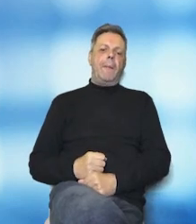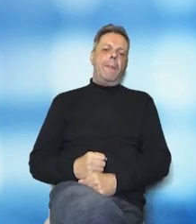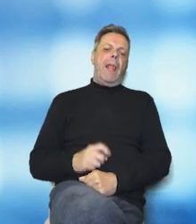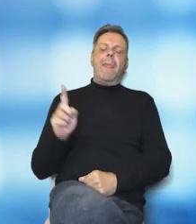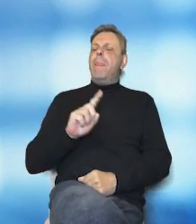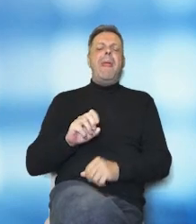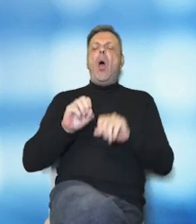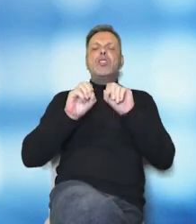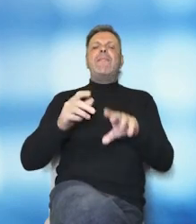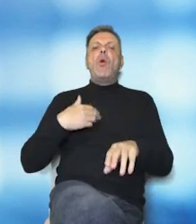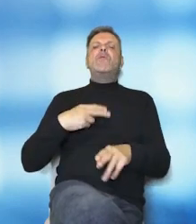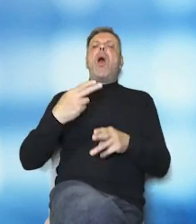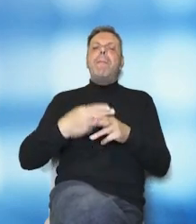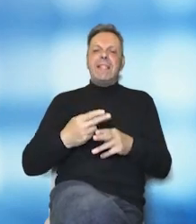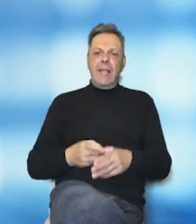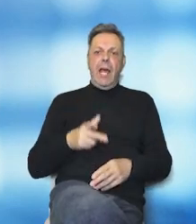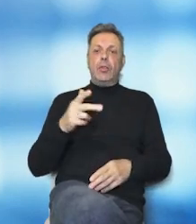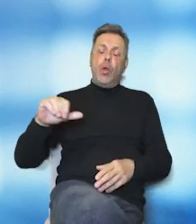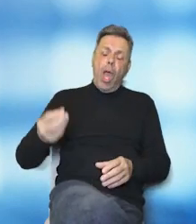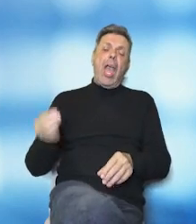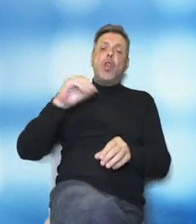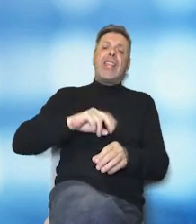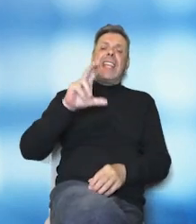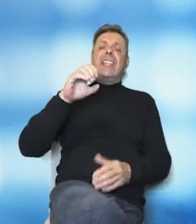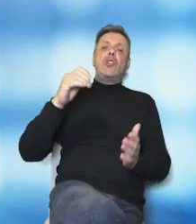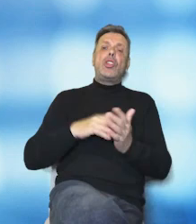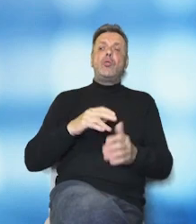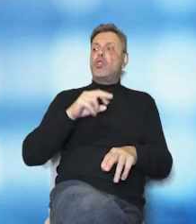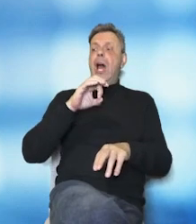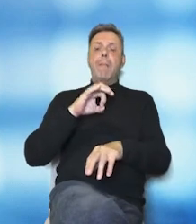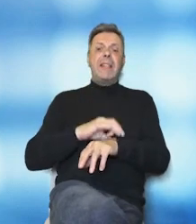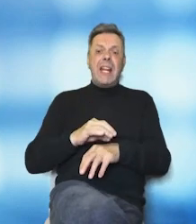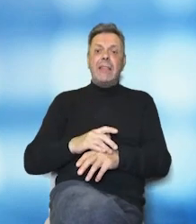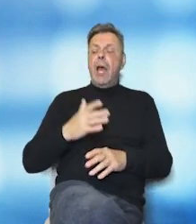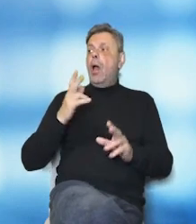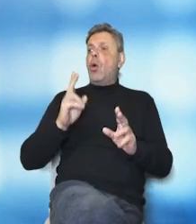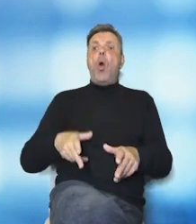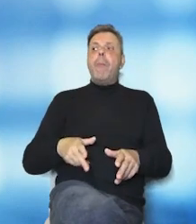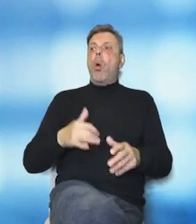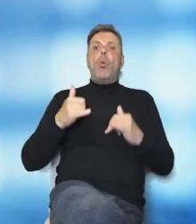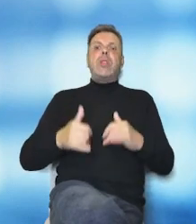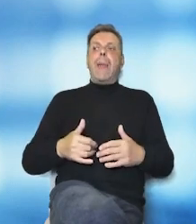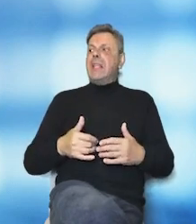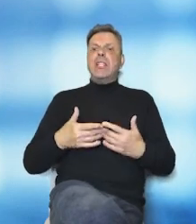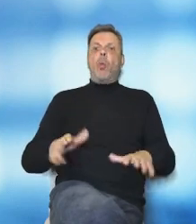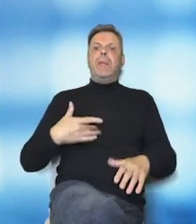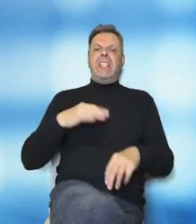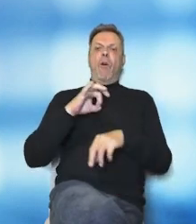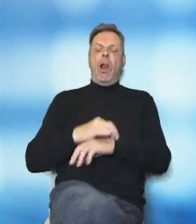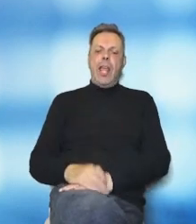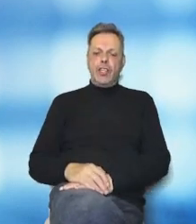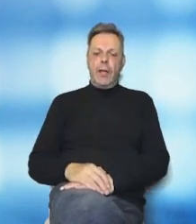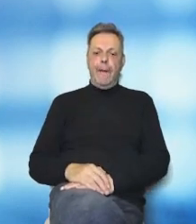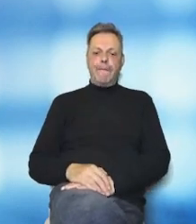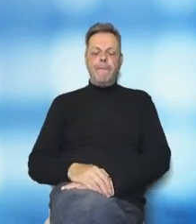pacijente. To vam je dodatnih 300.000 pacijenata koji mogu odmah danas ostati bez svog liječnika. A od